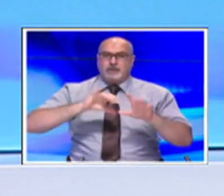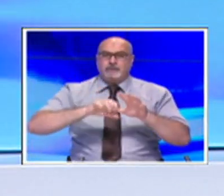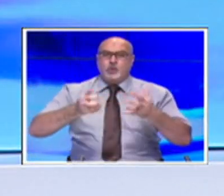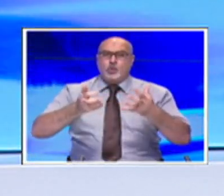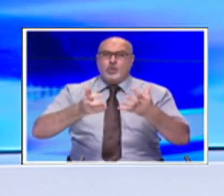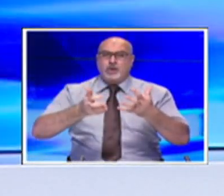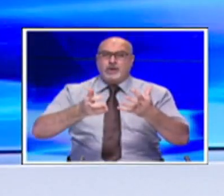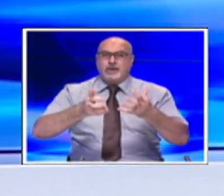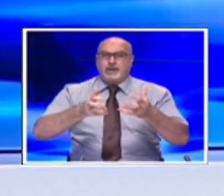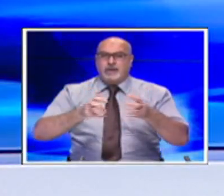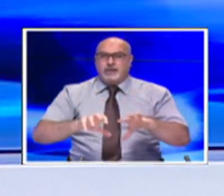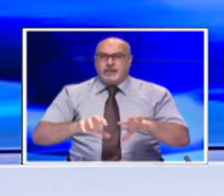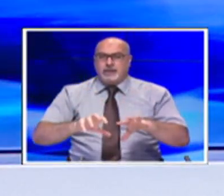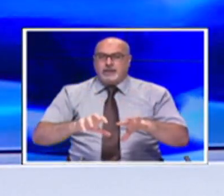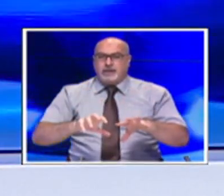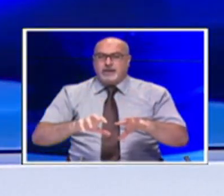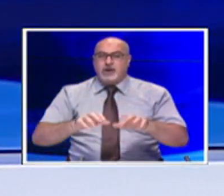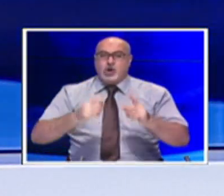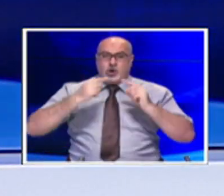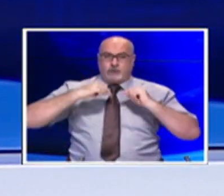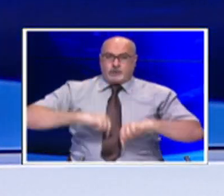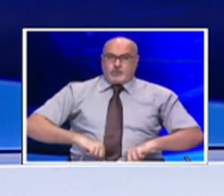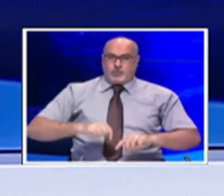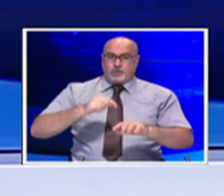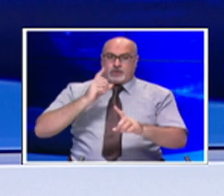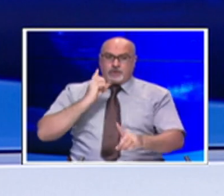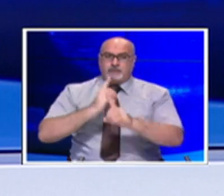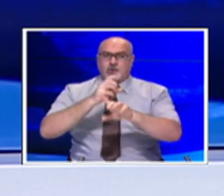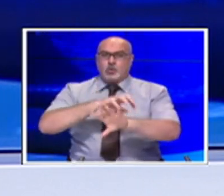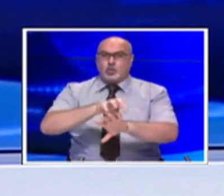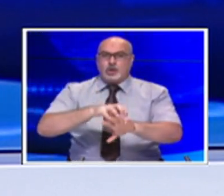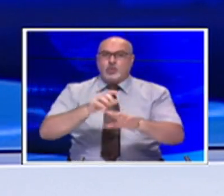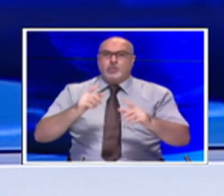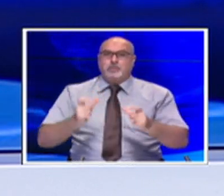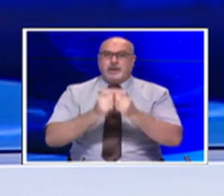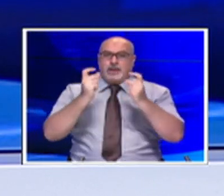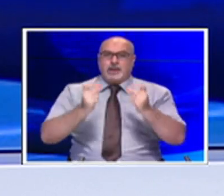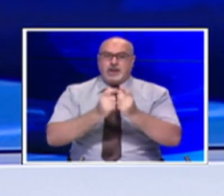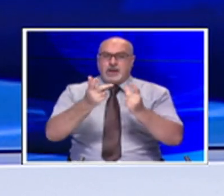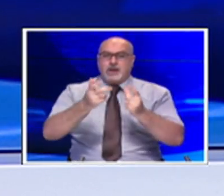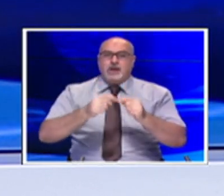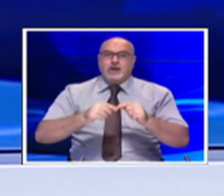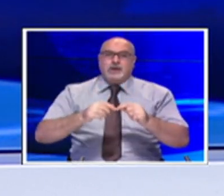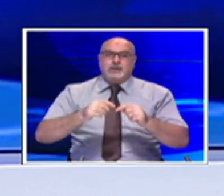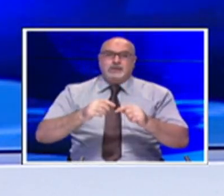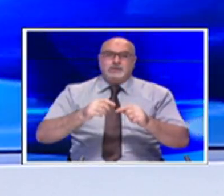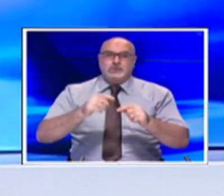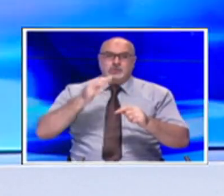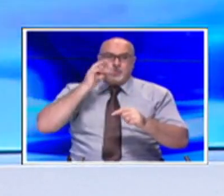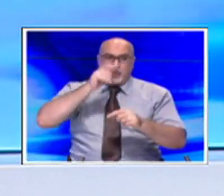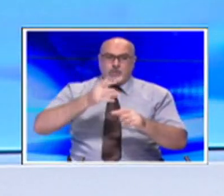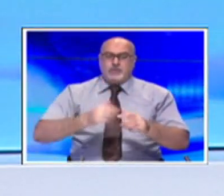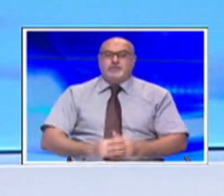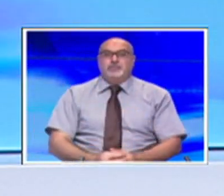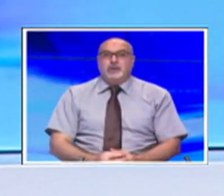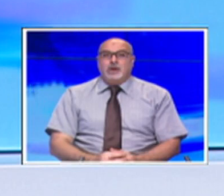والجماعات المحلية والتهيئة العمرانية لقاء الحكومة الولات بقصر الأمم نادي الصنوبر بالجزائر العاصمة.